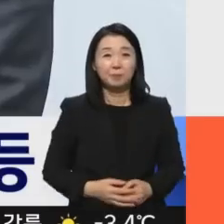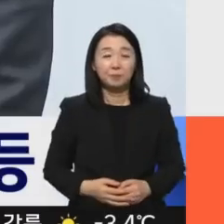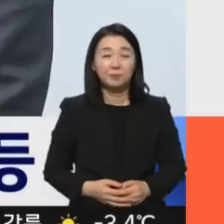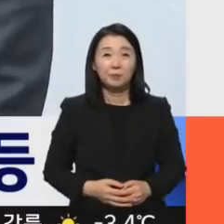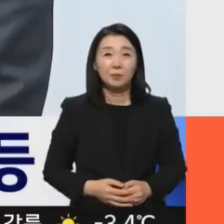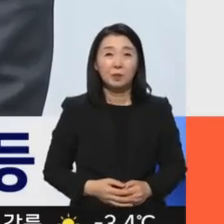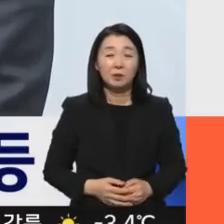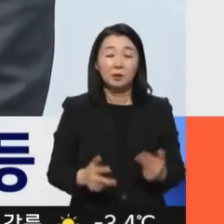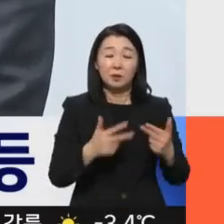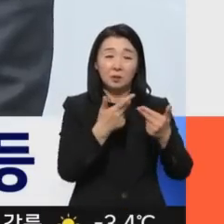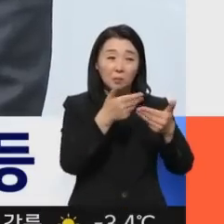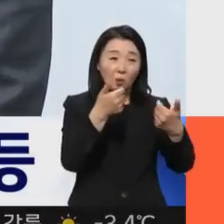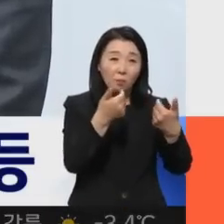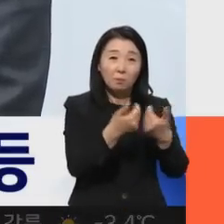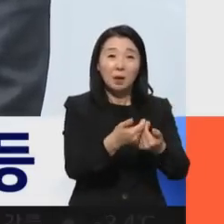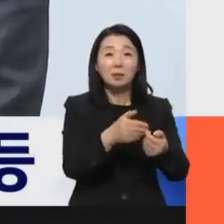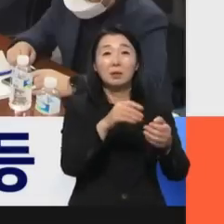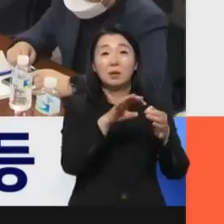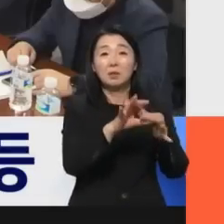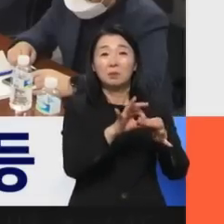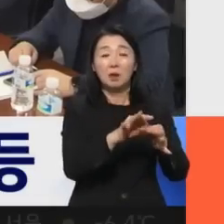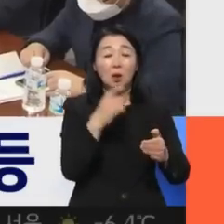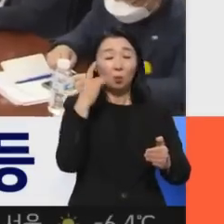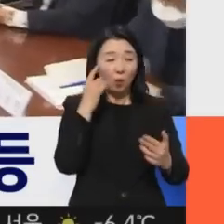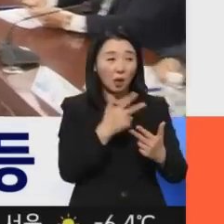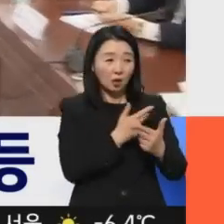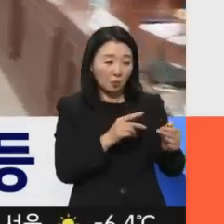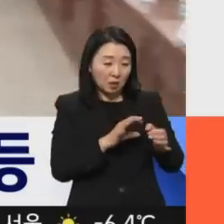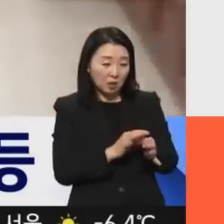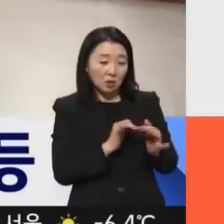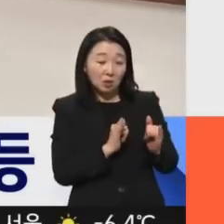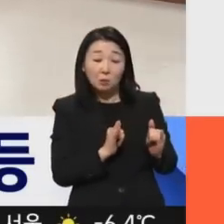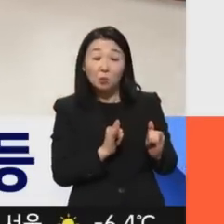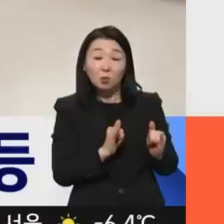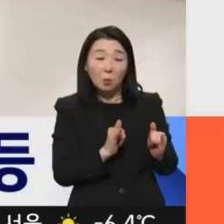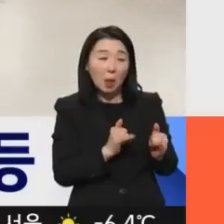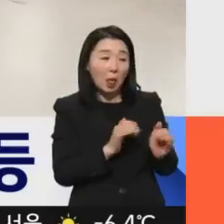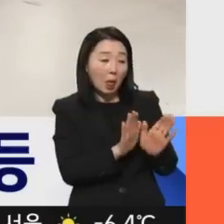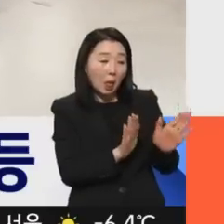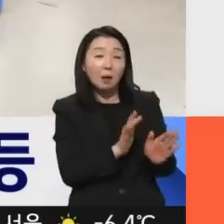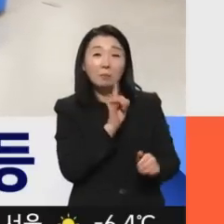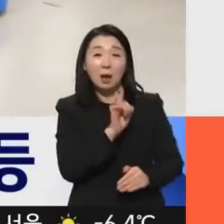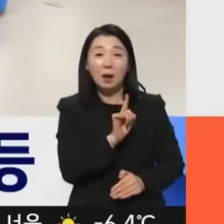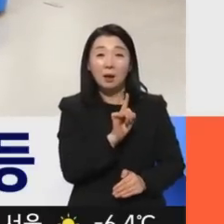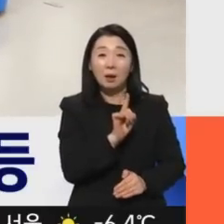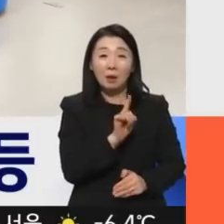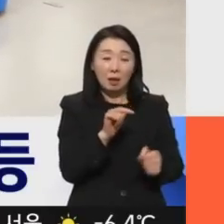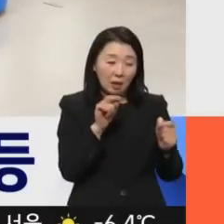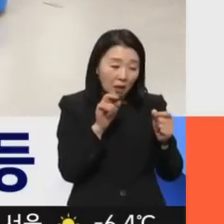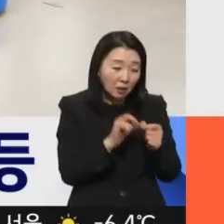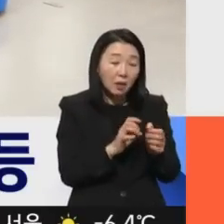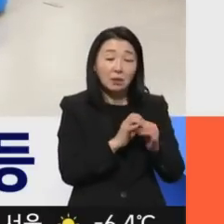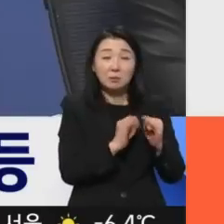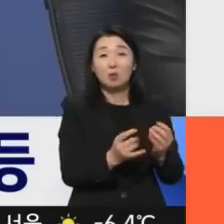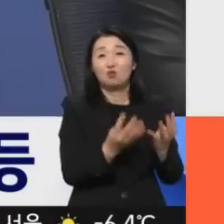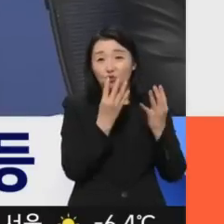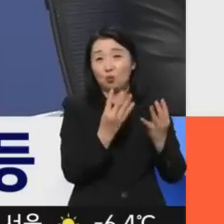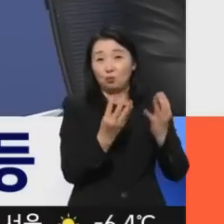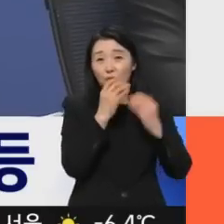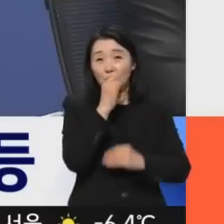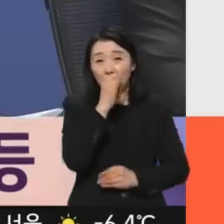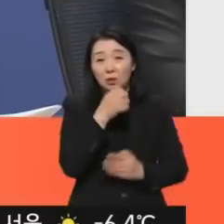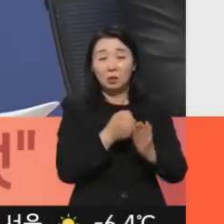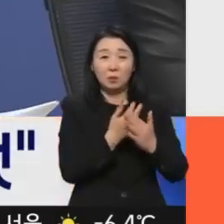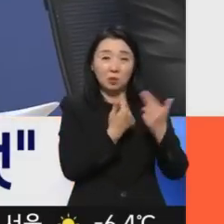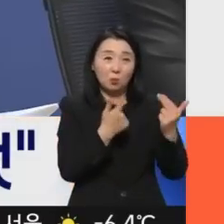비명계에선 이 대표의 측근 그룹도 최근엔 이 대표와 거리를 두고 있다 이런 말까지 나왔죠. 측근들이 잇따라 구속된 만큼 이 대표가